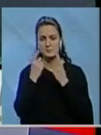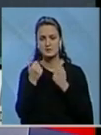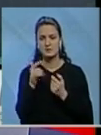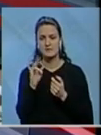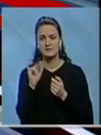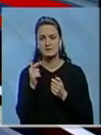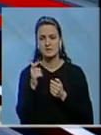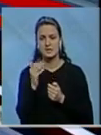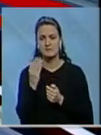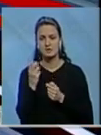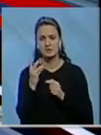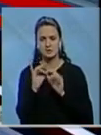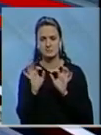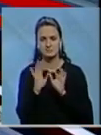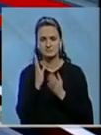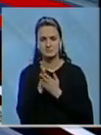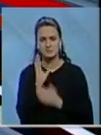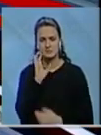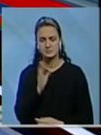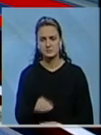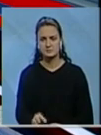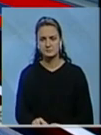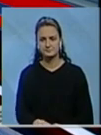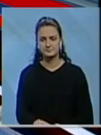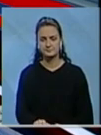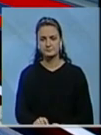კვანცა გავაშელი პირდაპირ ეთერში მოგვიყვება. Კვანცა, გისმენთ.